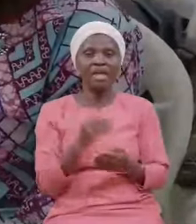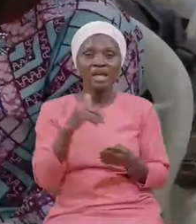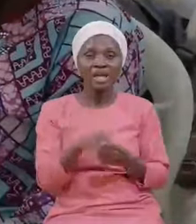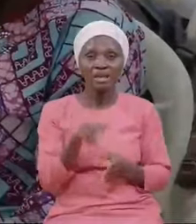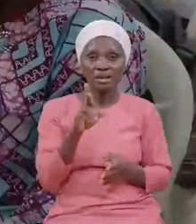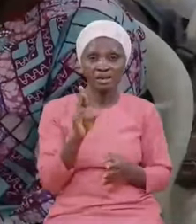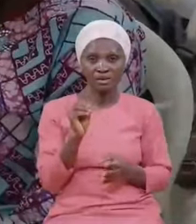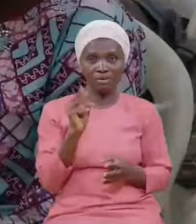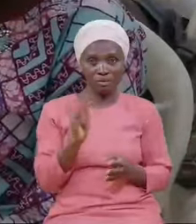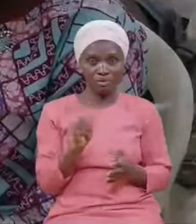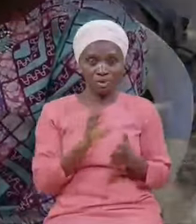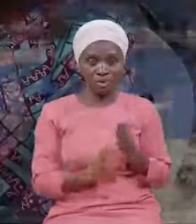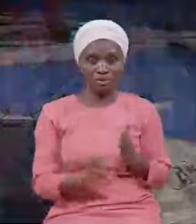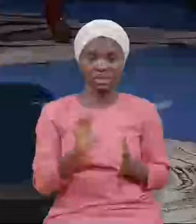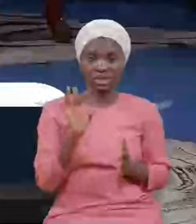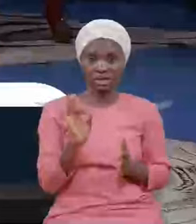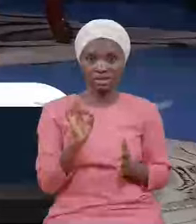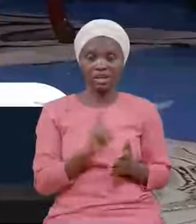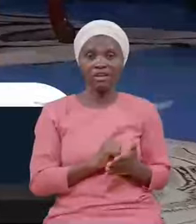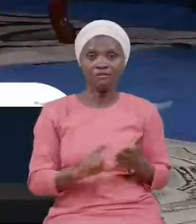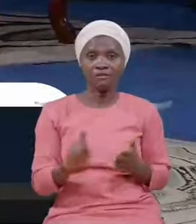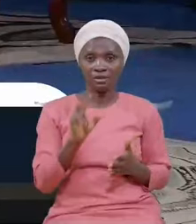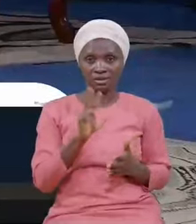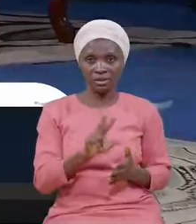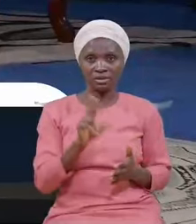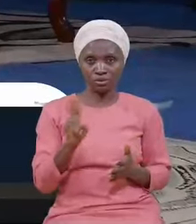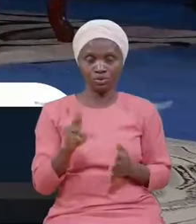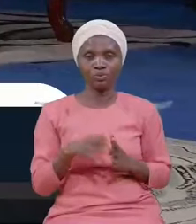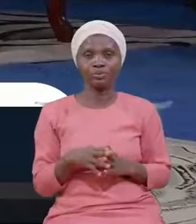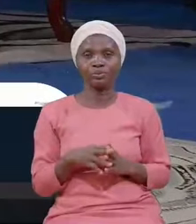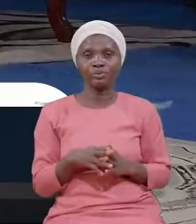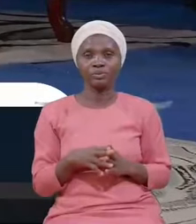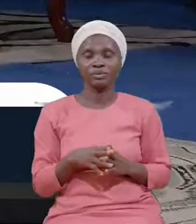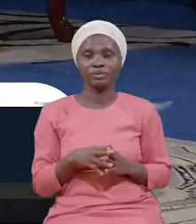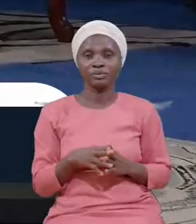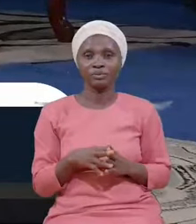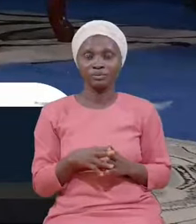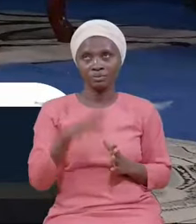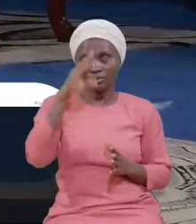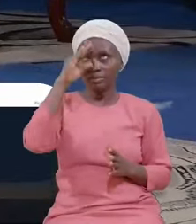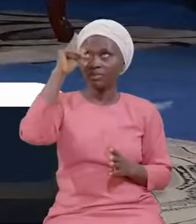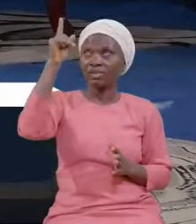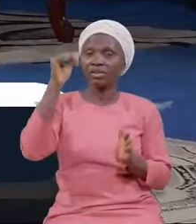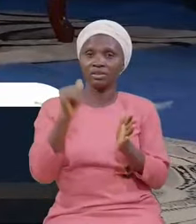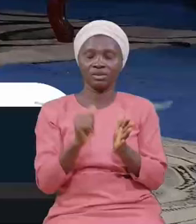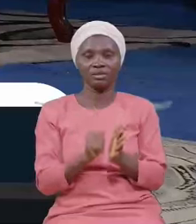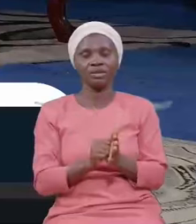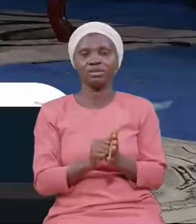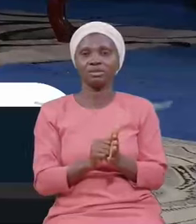8, lisons le verset 32. Romains 8, 32. Lui qui n'a point épargné son